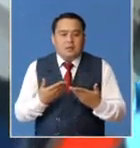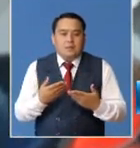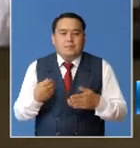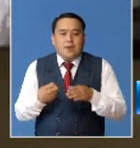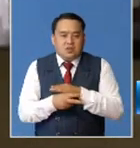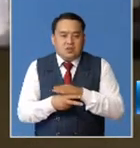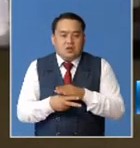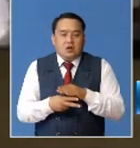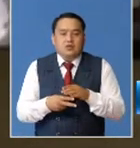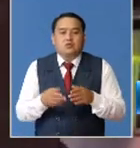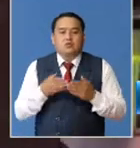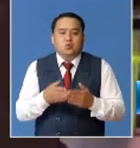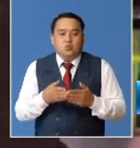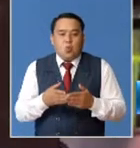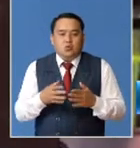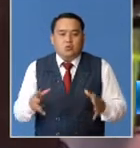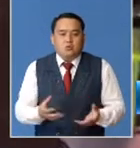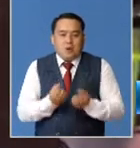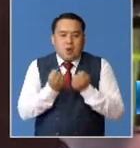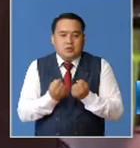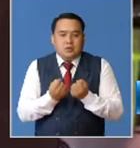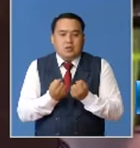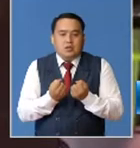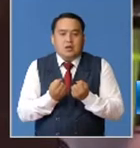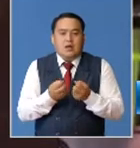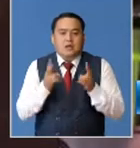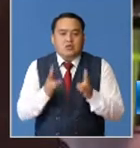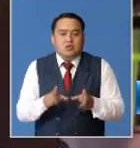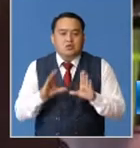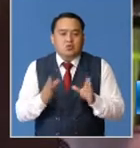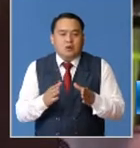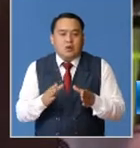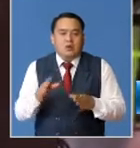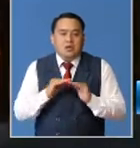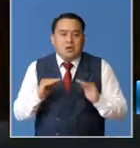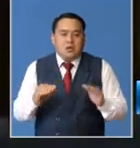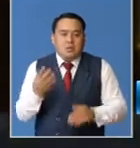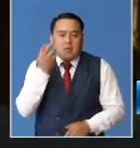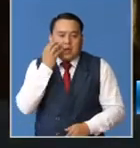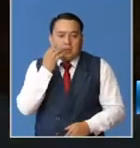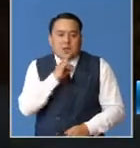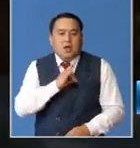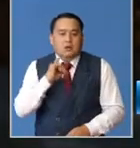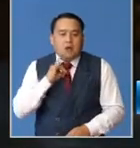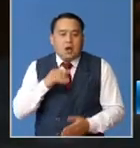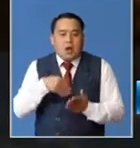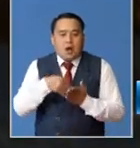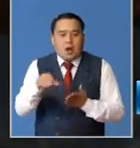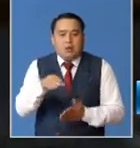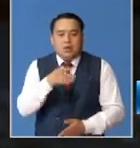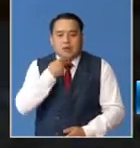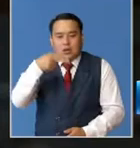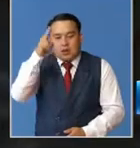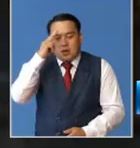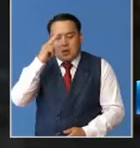беженца. Ранее судно Lifeline спасло в Средиземном море терпящих бедствия людей. Среди них были дети и беременные женщины. Рим отказался принять беженцев.